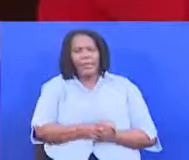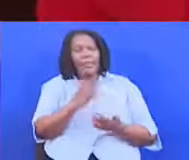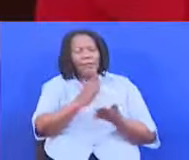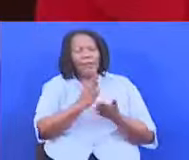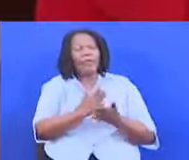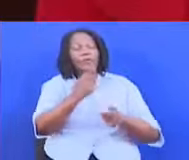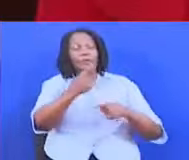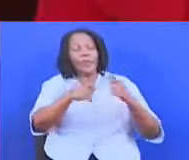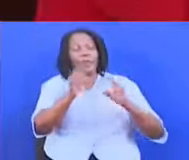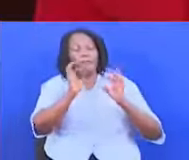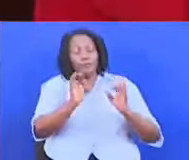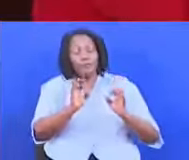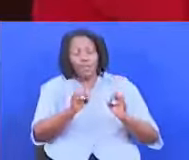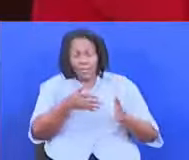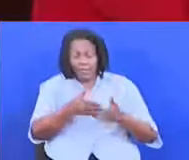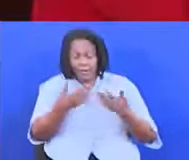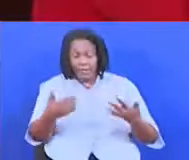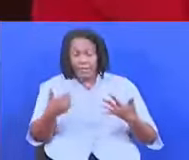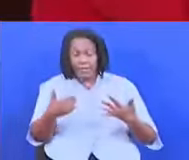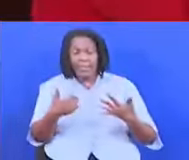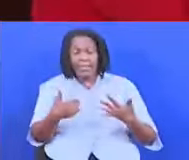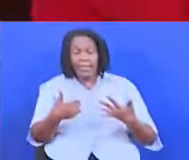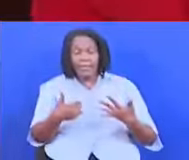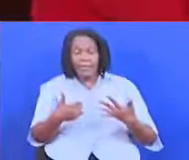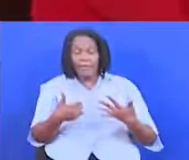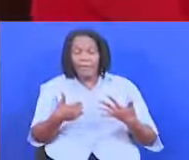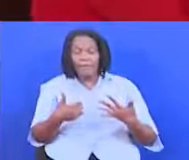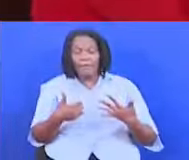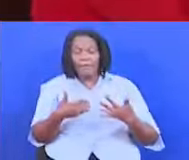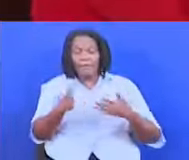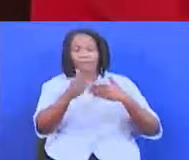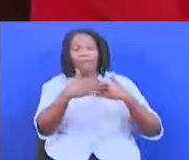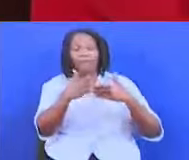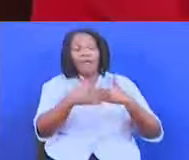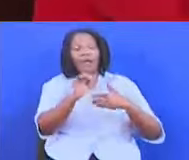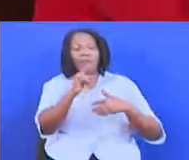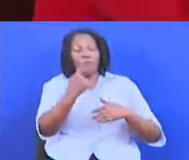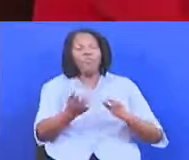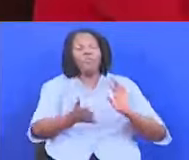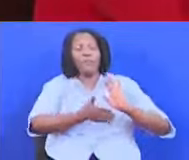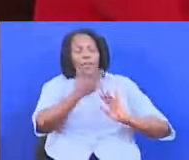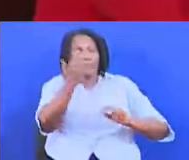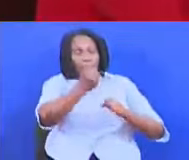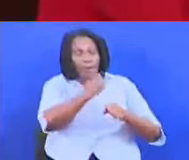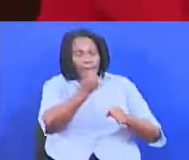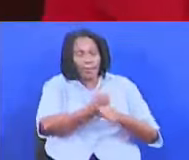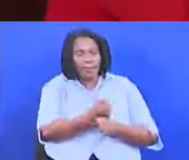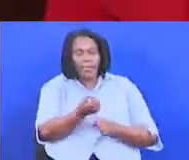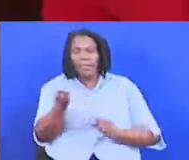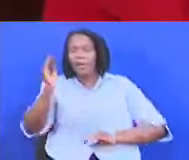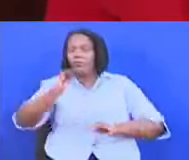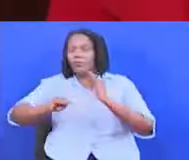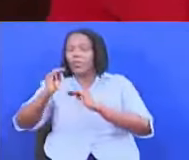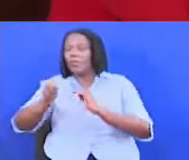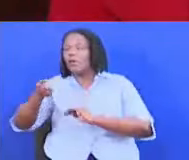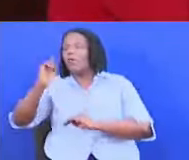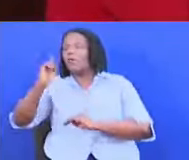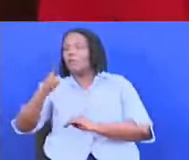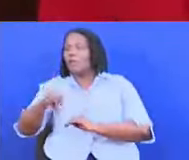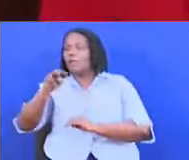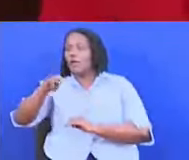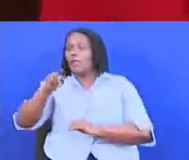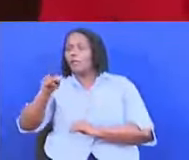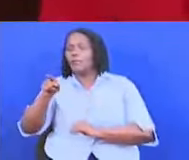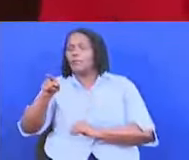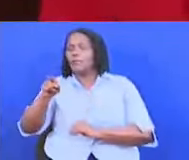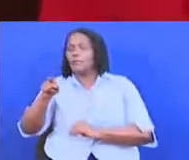sasa tunapoongea tayari turbine moja namba 9 imeshafanya kazi na imeshaingiza umeme katika gridi ya taifa kwa megawatts